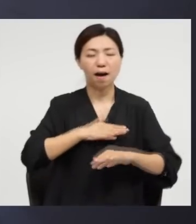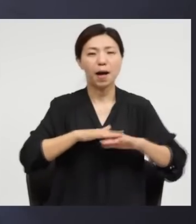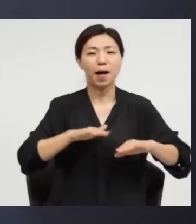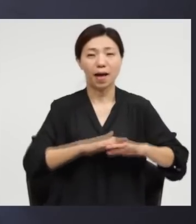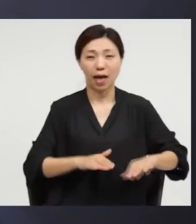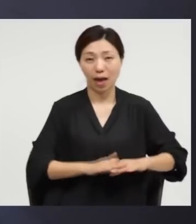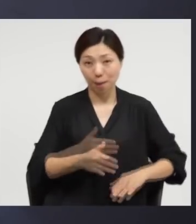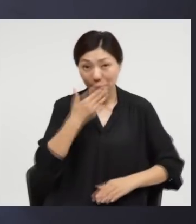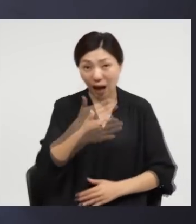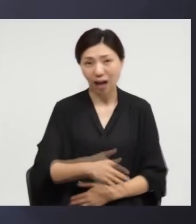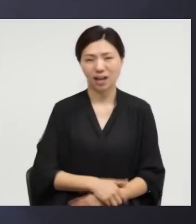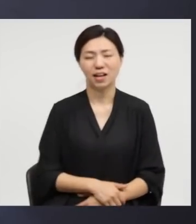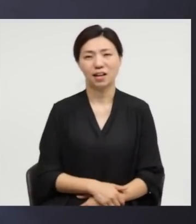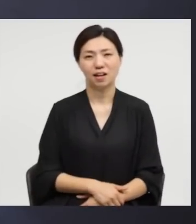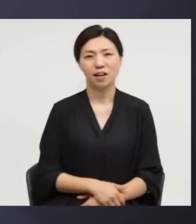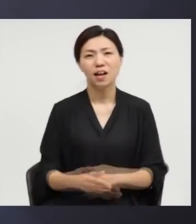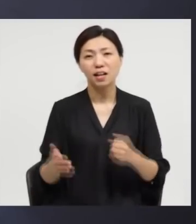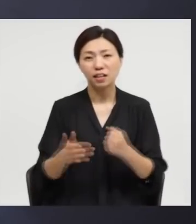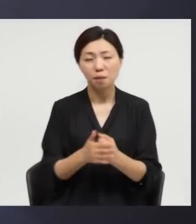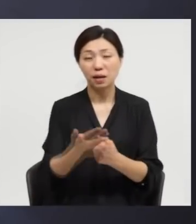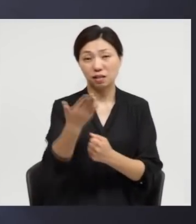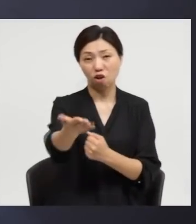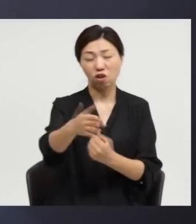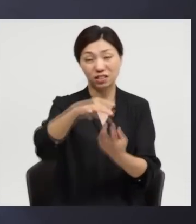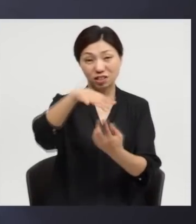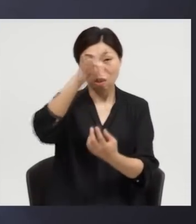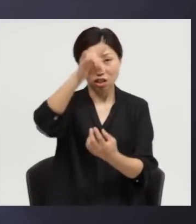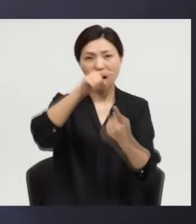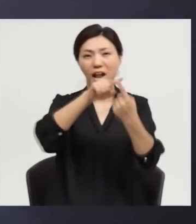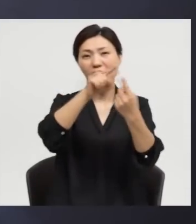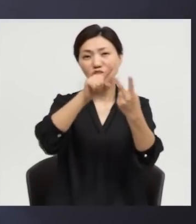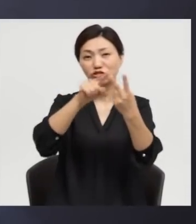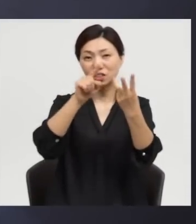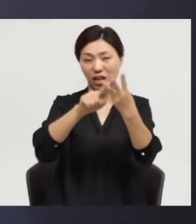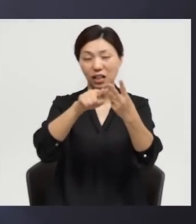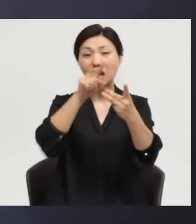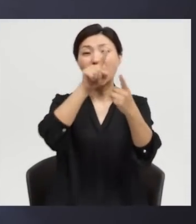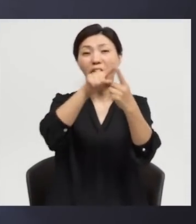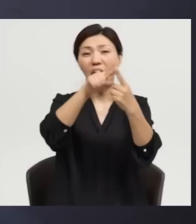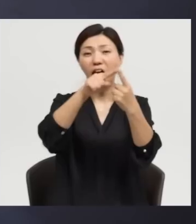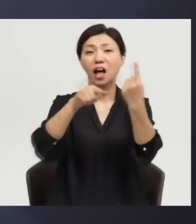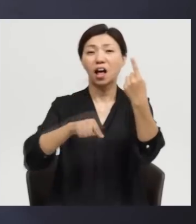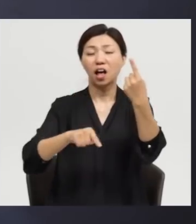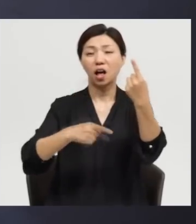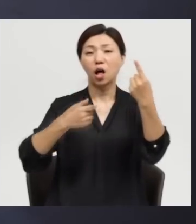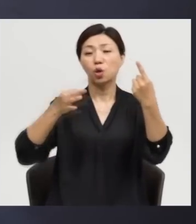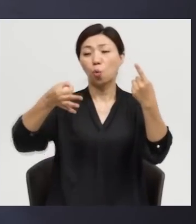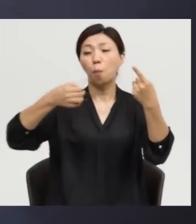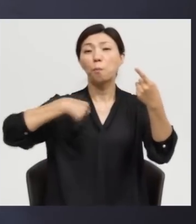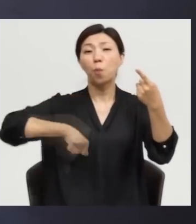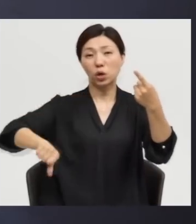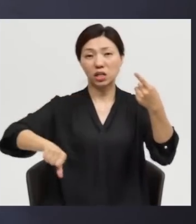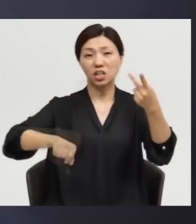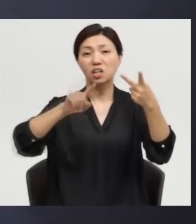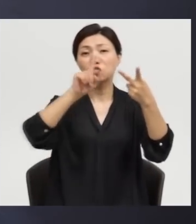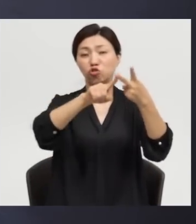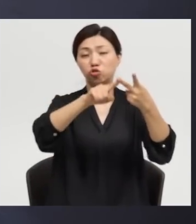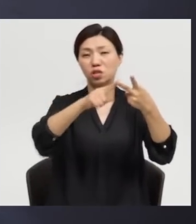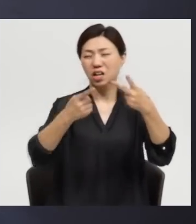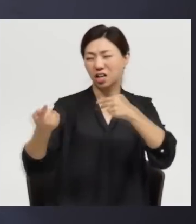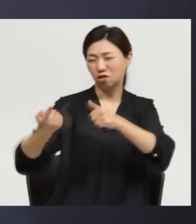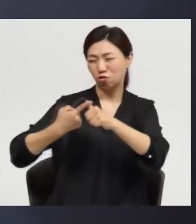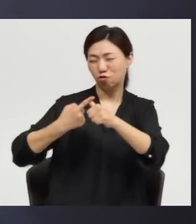거는. 그래서 자기가 어떻게 하겠냐. 세 가지 길이 있어요. 돈을 버리든지